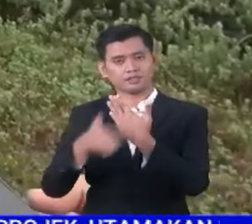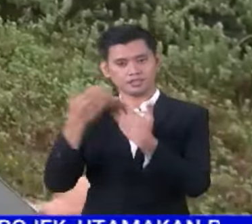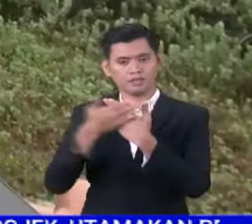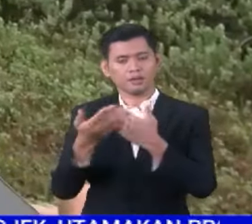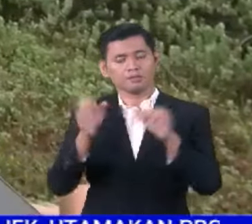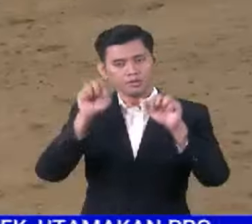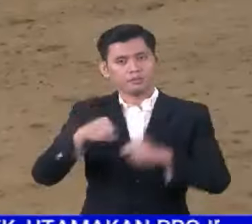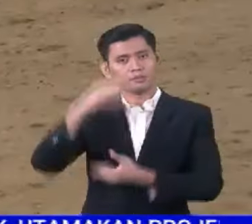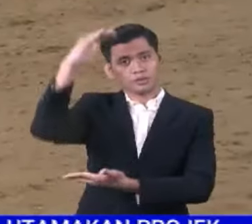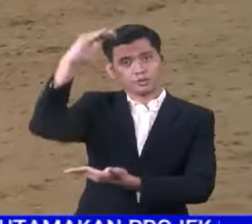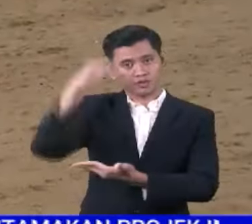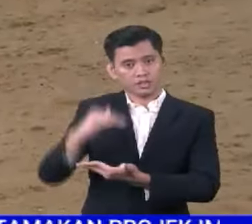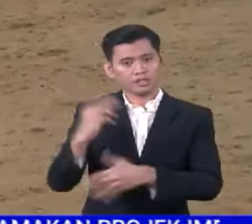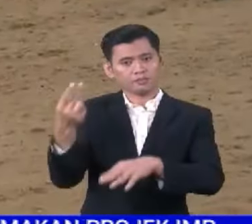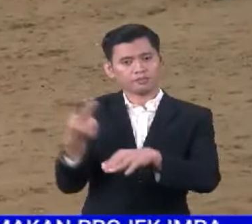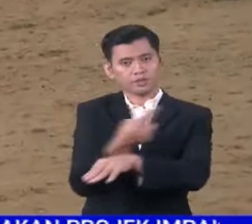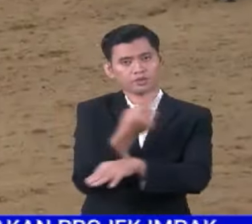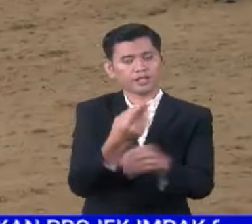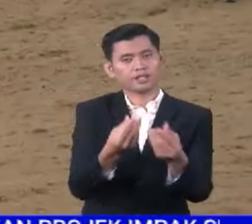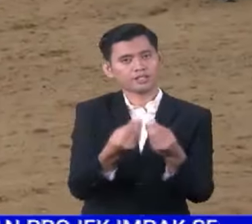mengurangkan penggunaan tanah